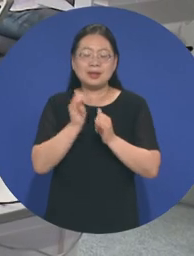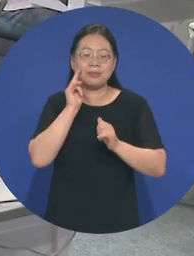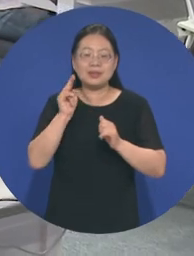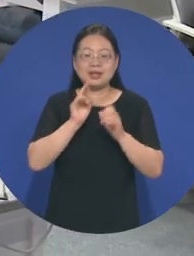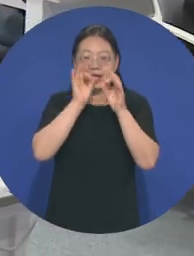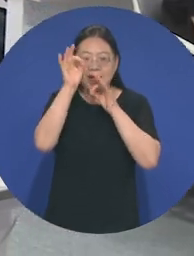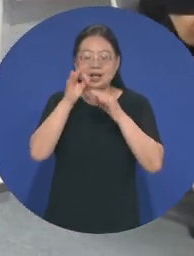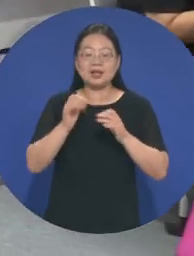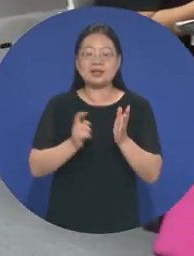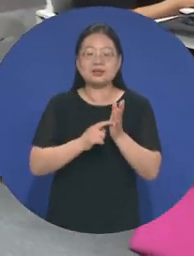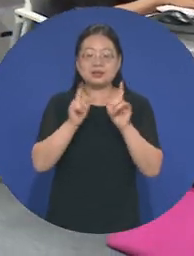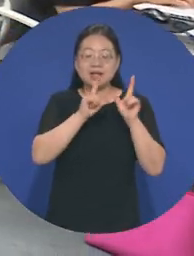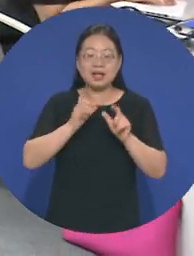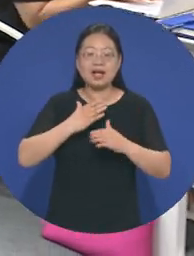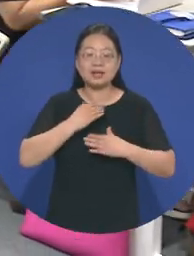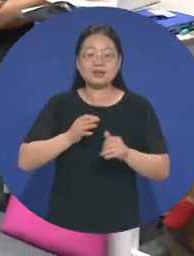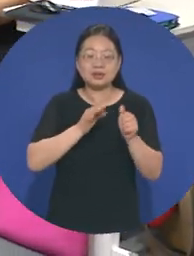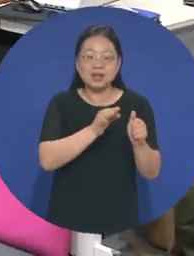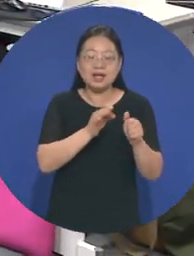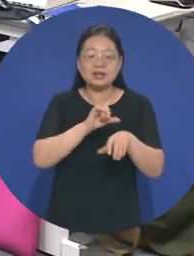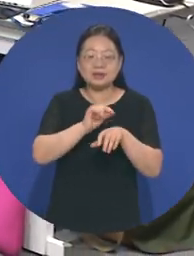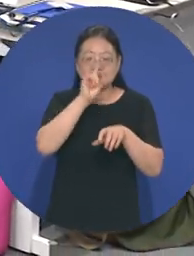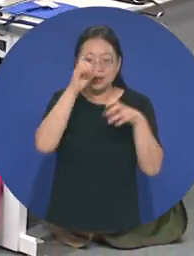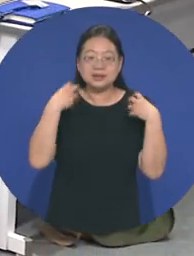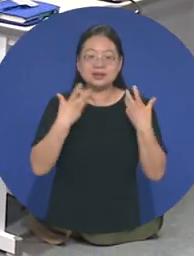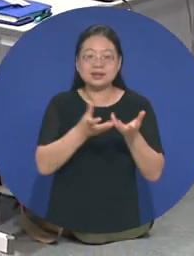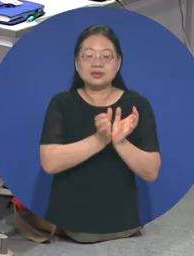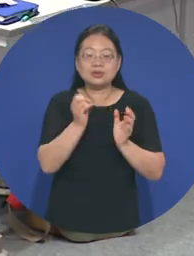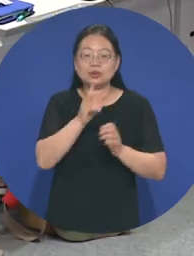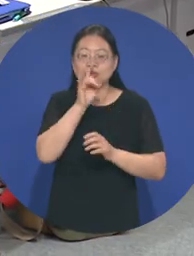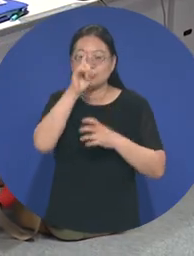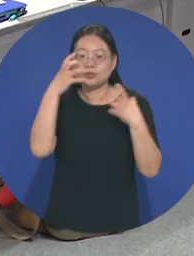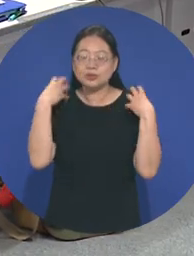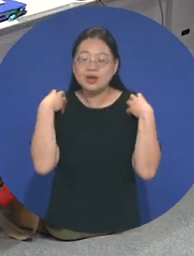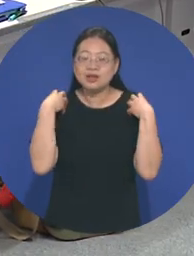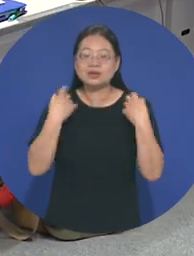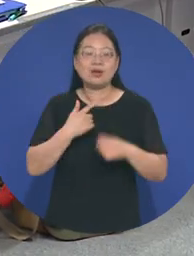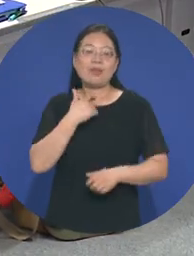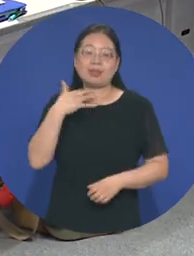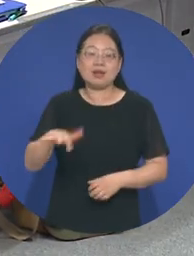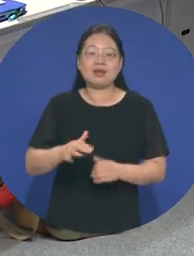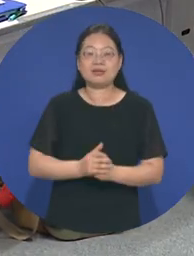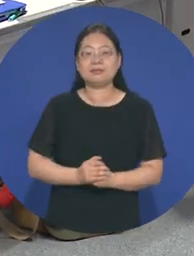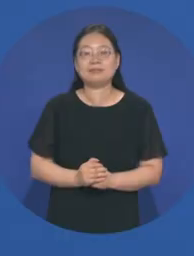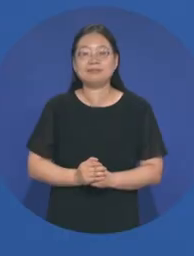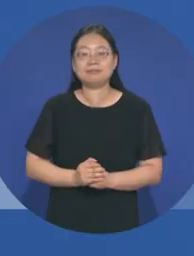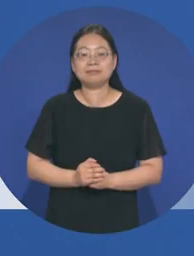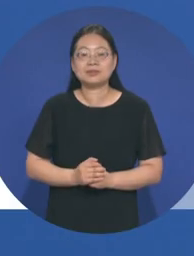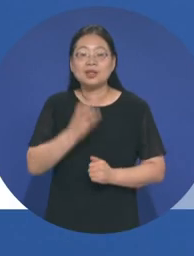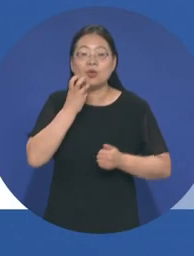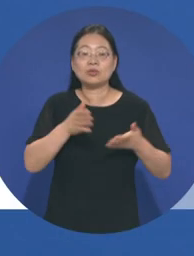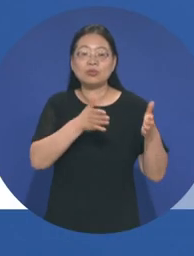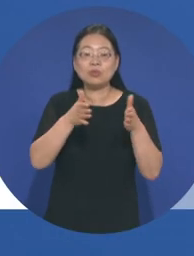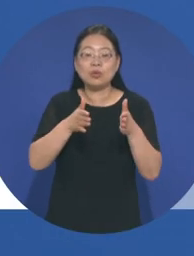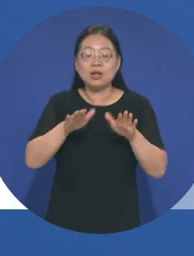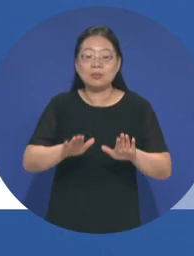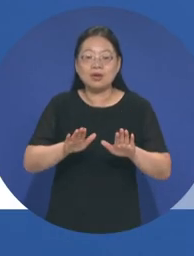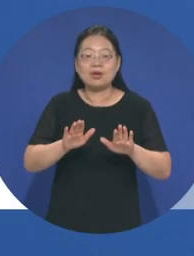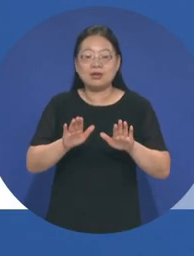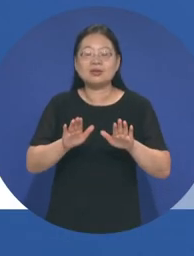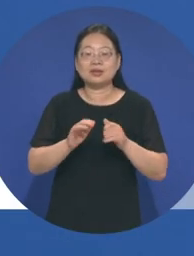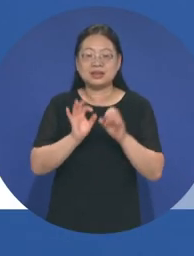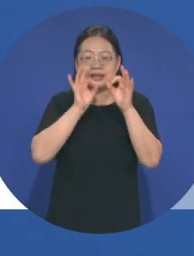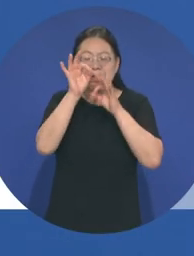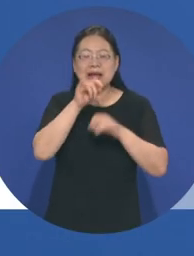긴급 생계안정지원을 하는 건 지방자치단체는 물론 중앙정부에서도 유례가 없던 일입니다. 경기도는 이번